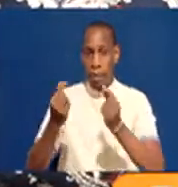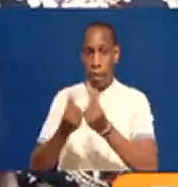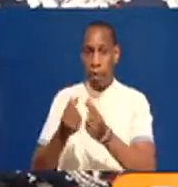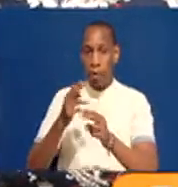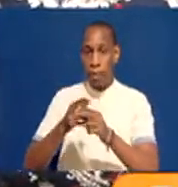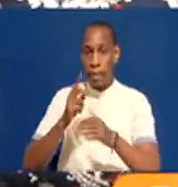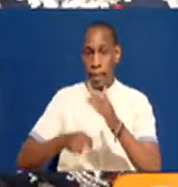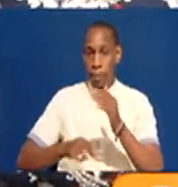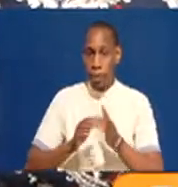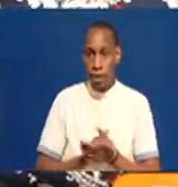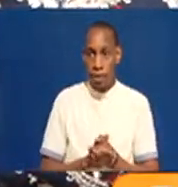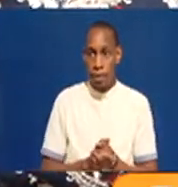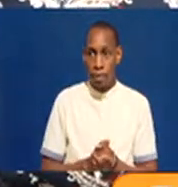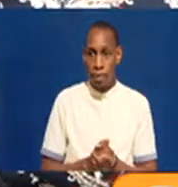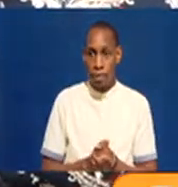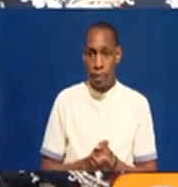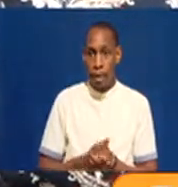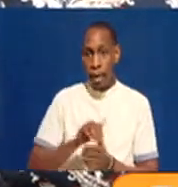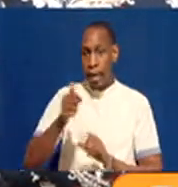inajitanga,